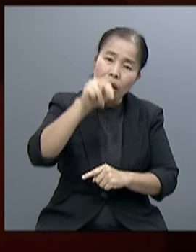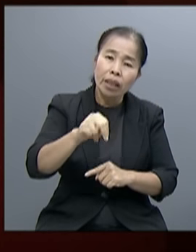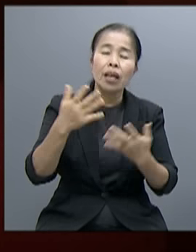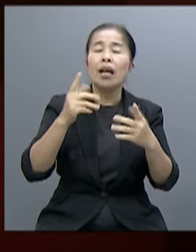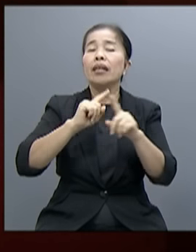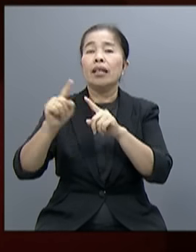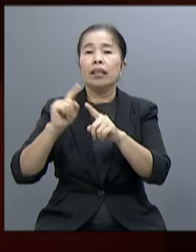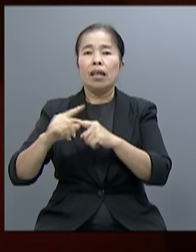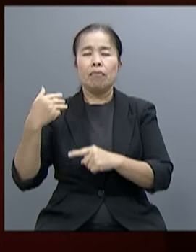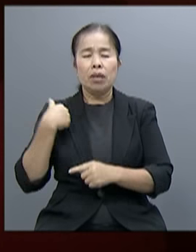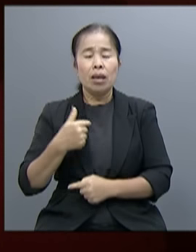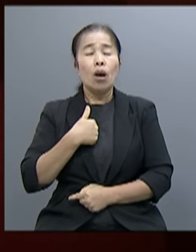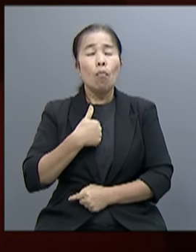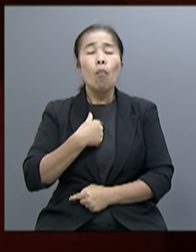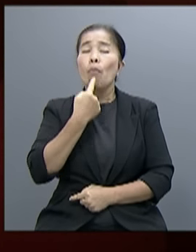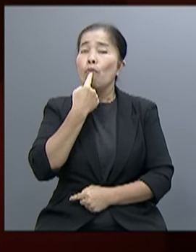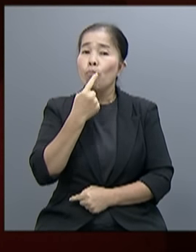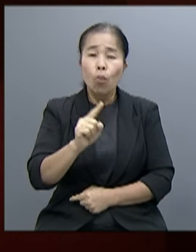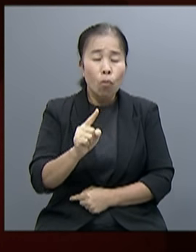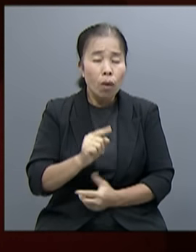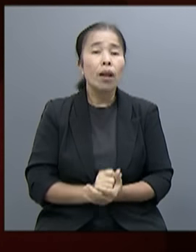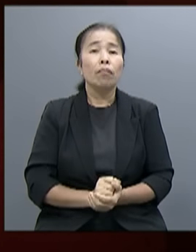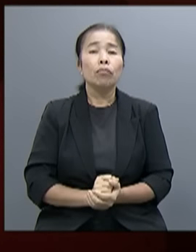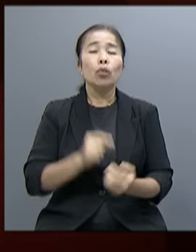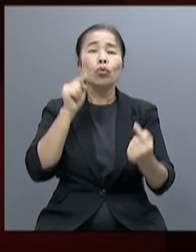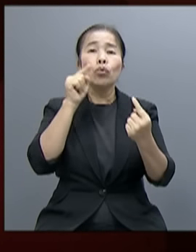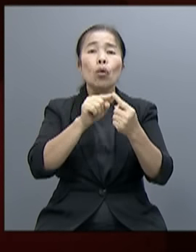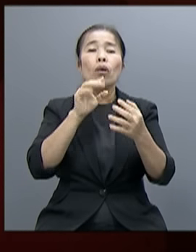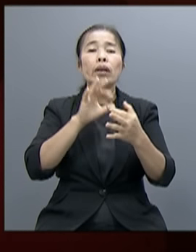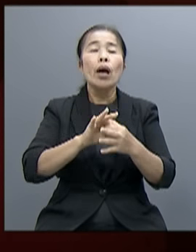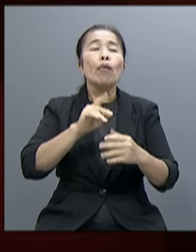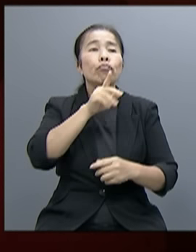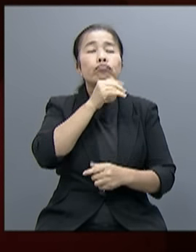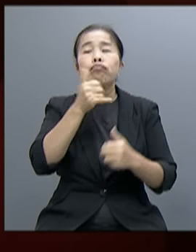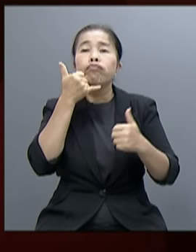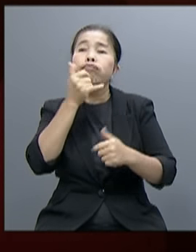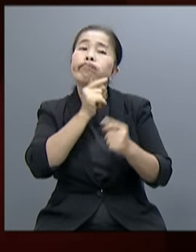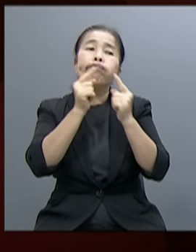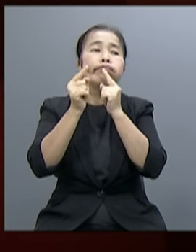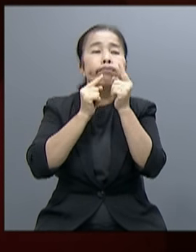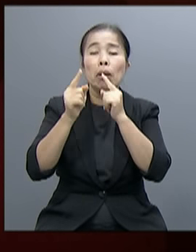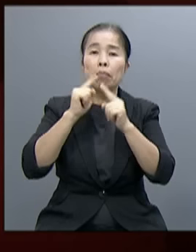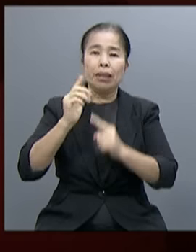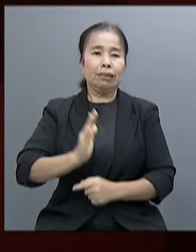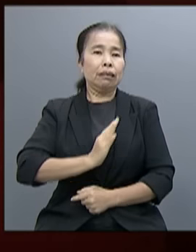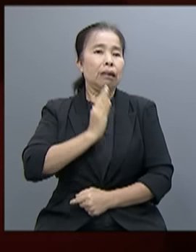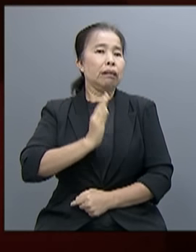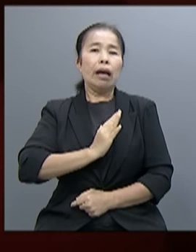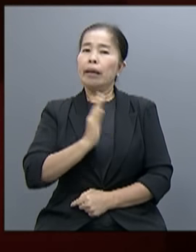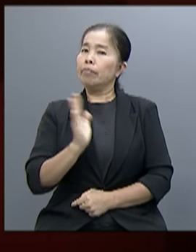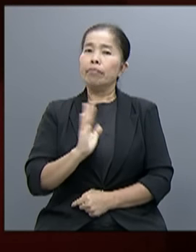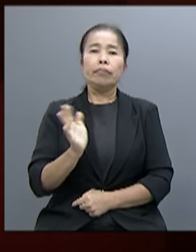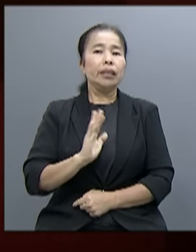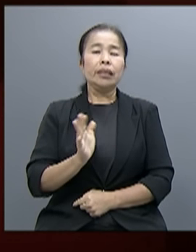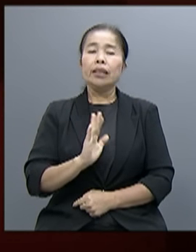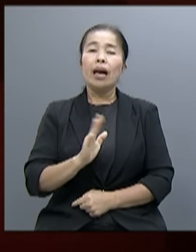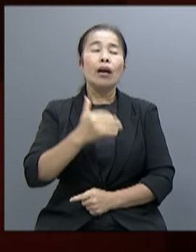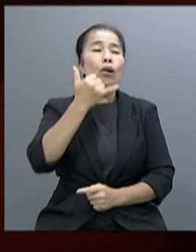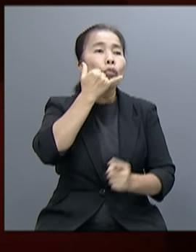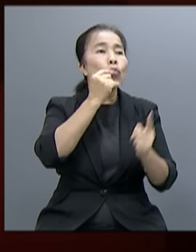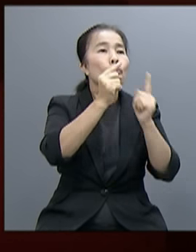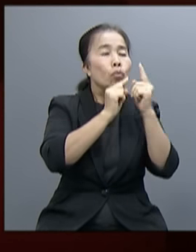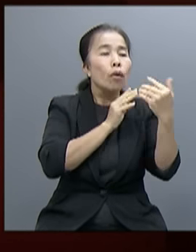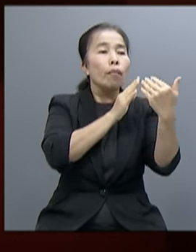ในที่ผมเอ่ยมาทั้งหมดเนี่ยเขาก็จะมีคีย์ฟิกเกอร์แบบเป็นทางการกับแบบแฝงที่มีบารมีนะครับอยู่ในแต่ละ